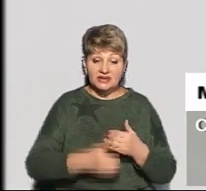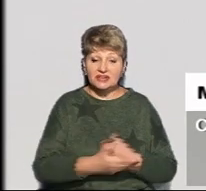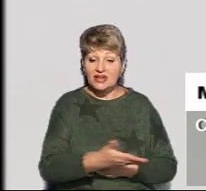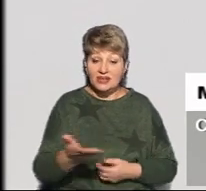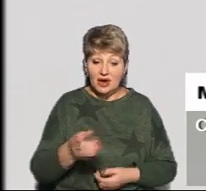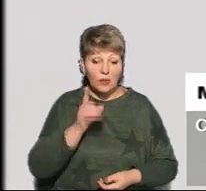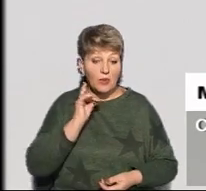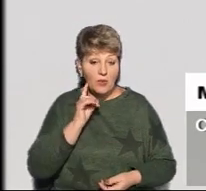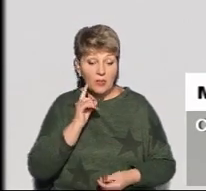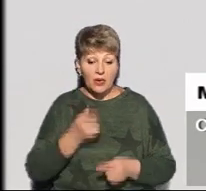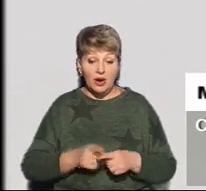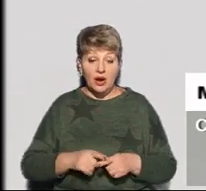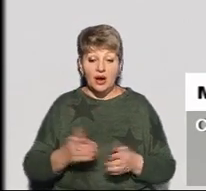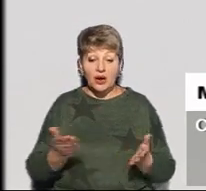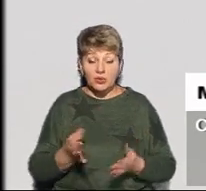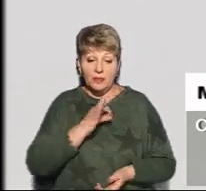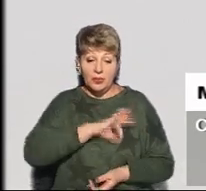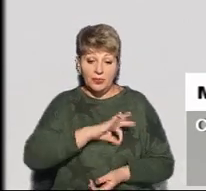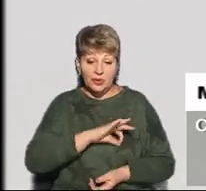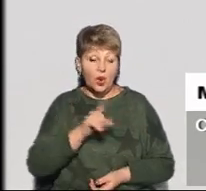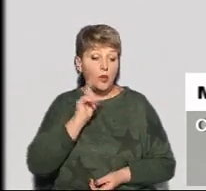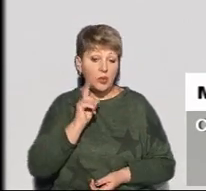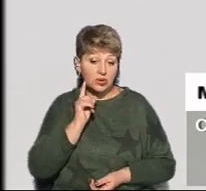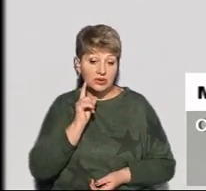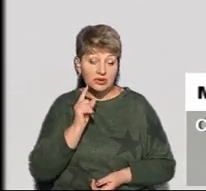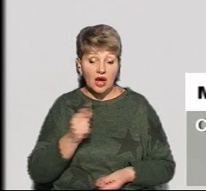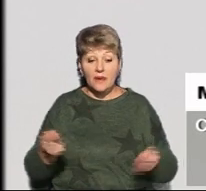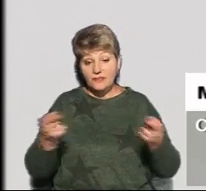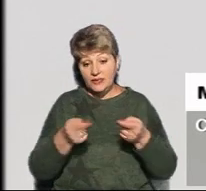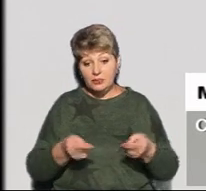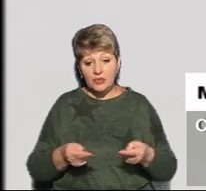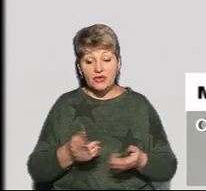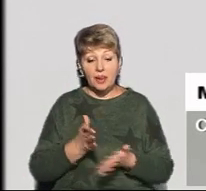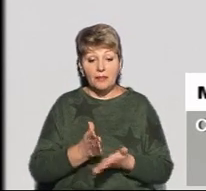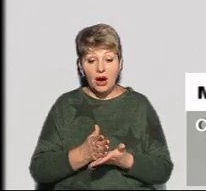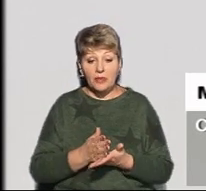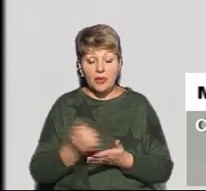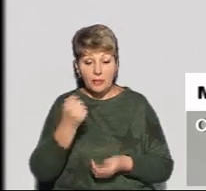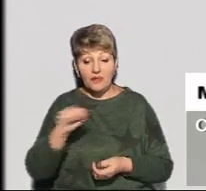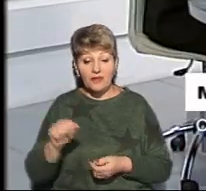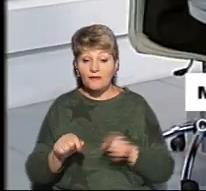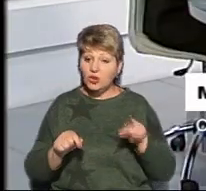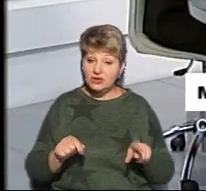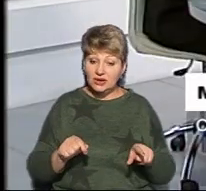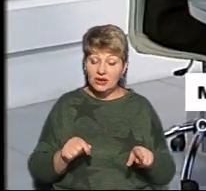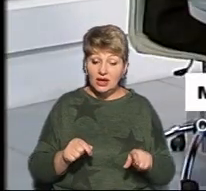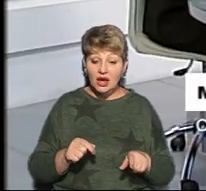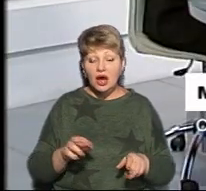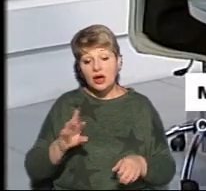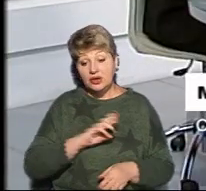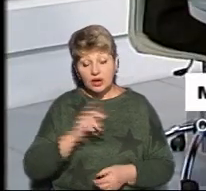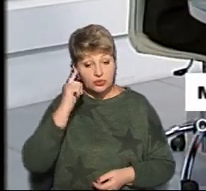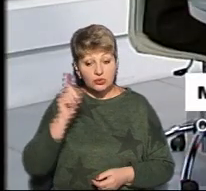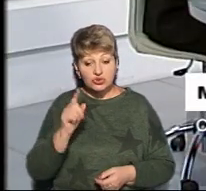там яскраві політичні проекти, які користуються популярністю у молоді, відповідно, мають перевагу вони. Ну, я думаю, що явка у нас